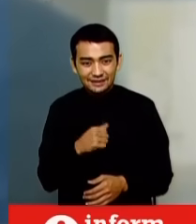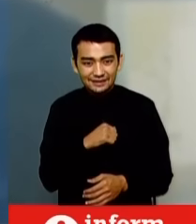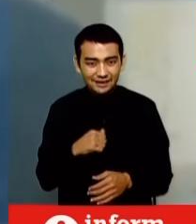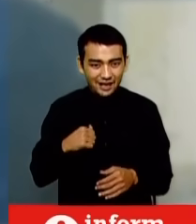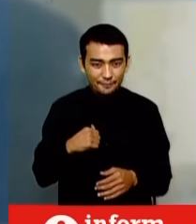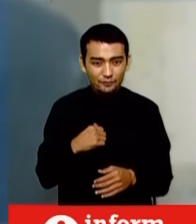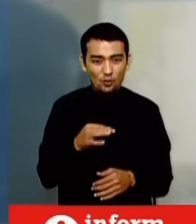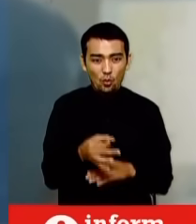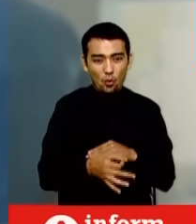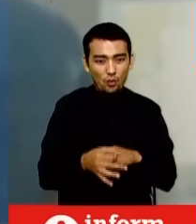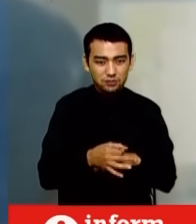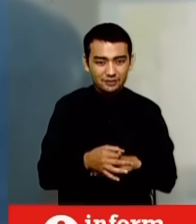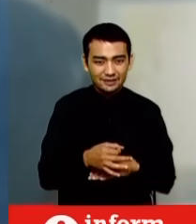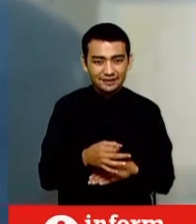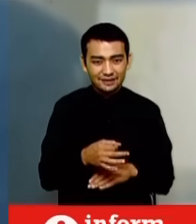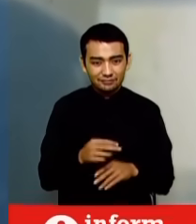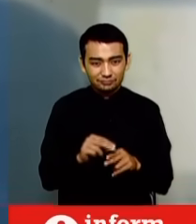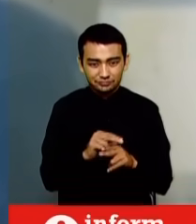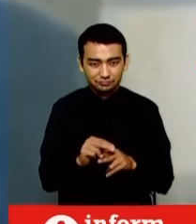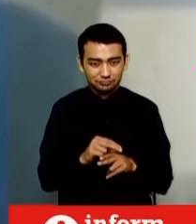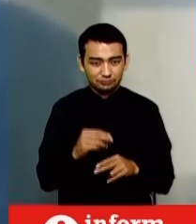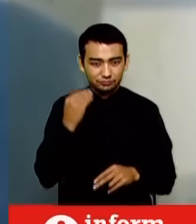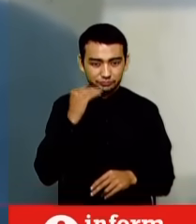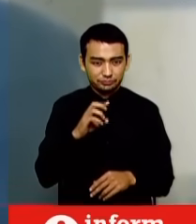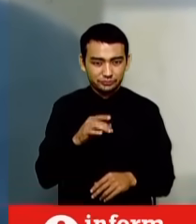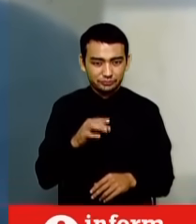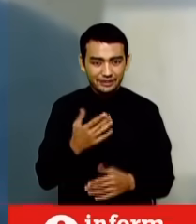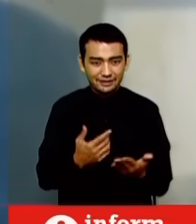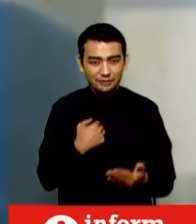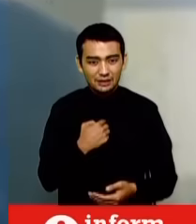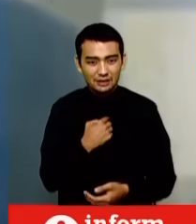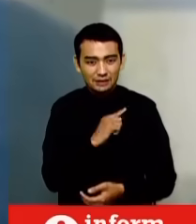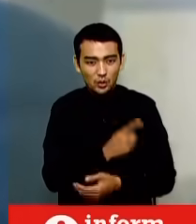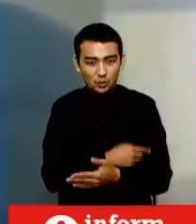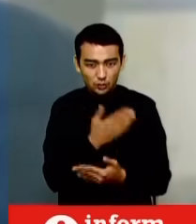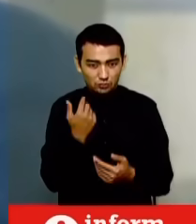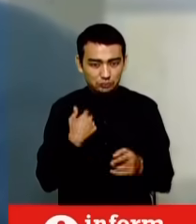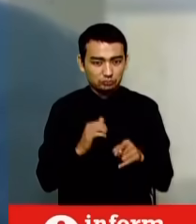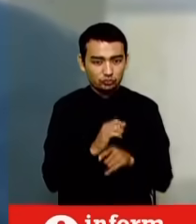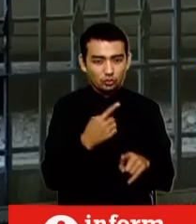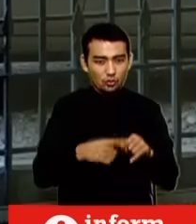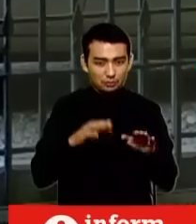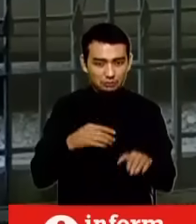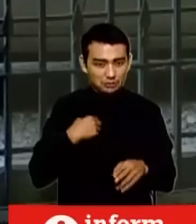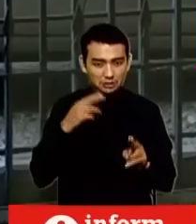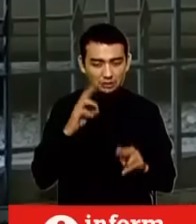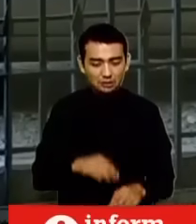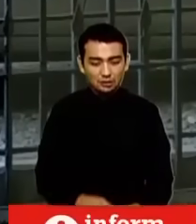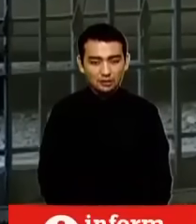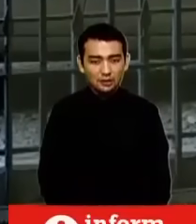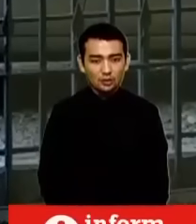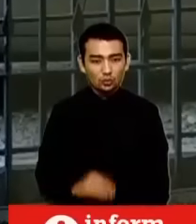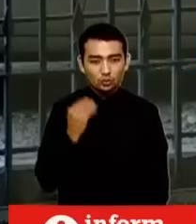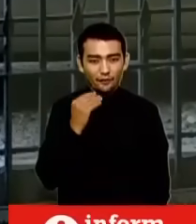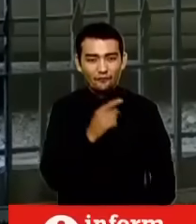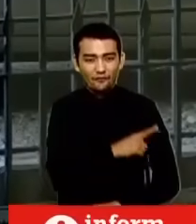деңгейімізде облыстық деңгейге жіберетін едік. Егер біздің шамамыз келмейтіндей, білмеймін оны.